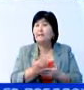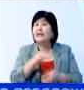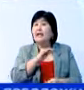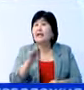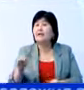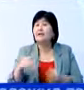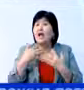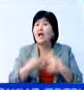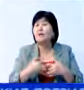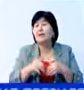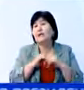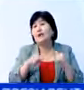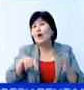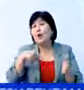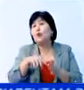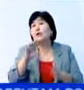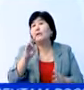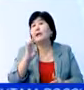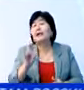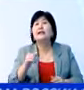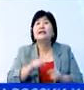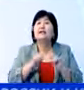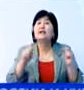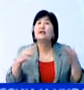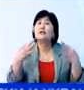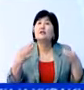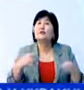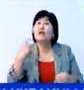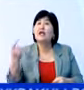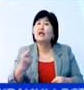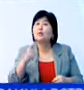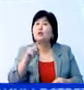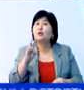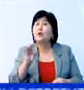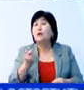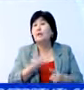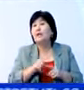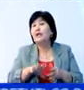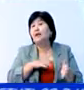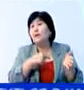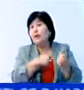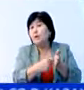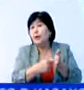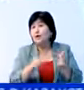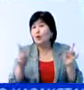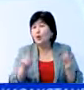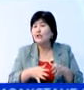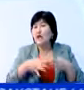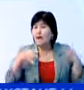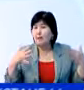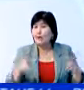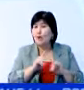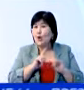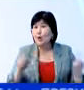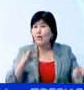эффективных механизмов развития города Байконур и создания свободной экономической зоны. При этом было подчеркнуто, что масштаб и